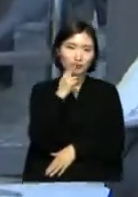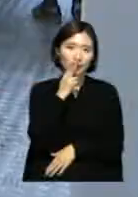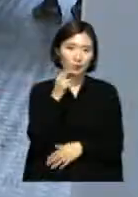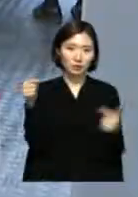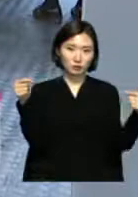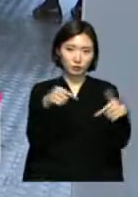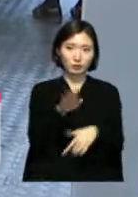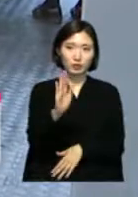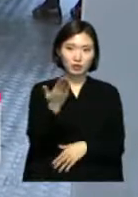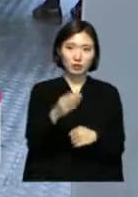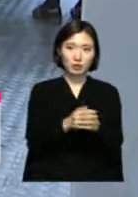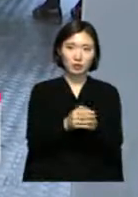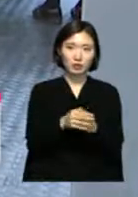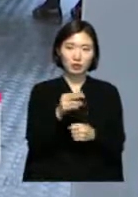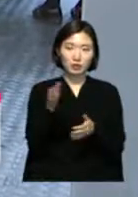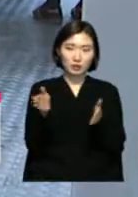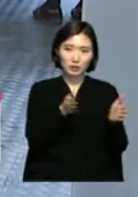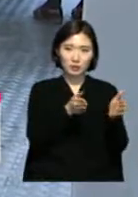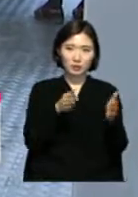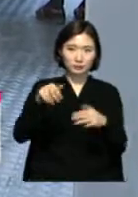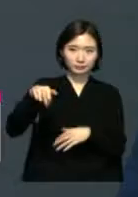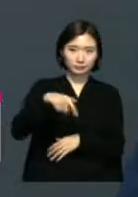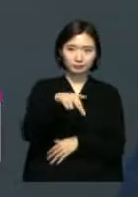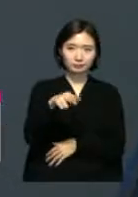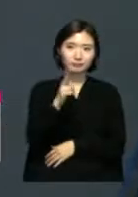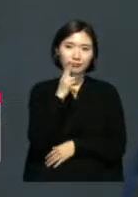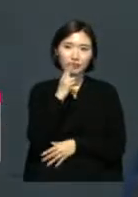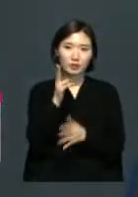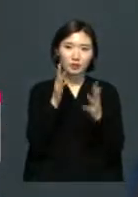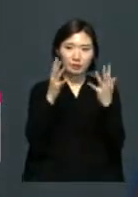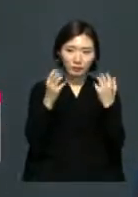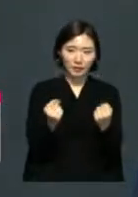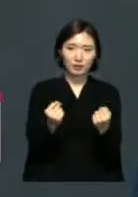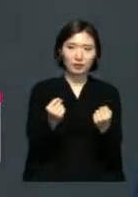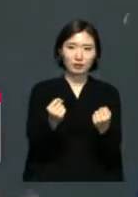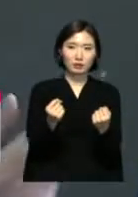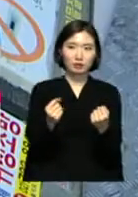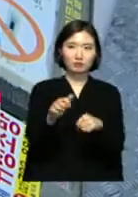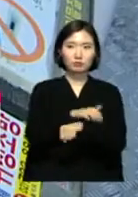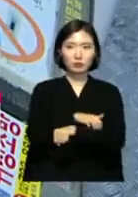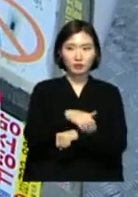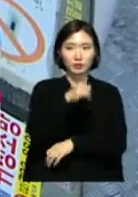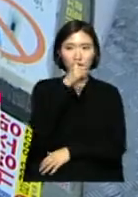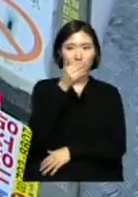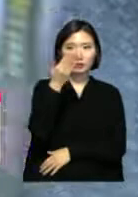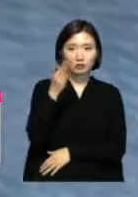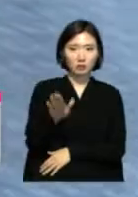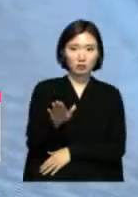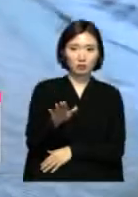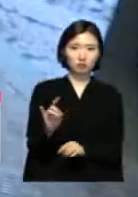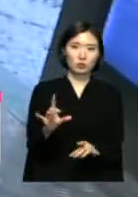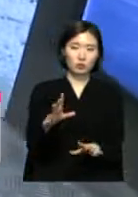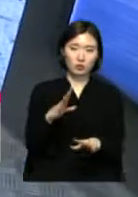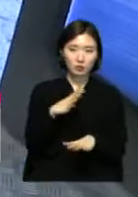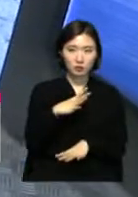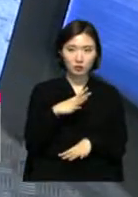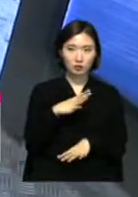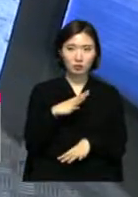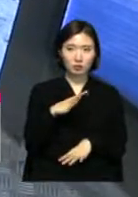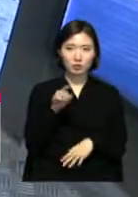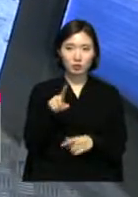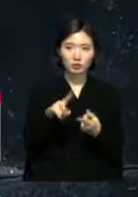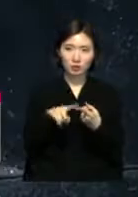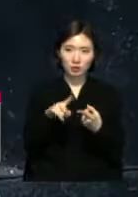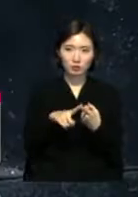최소화했습니다. 길거리에 담배 피는 사람들이 많아가지고 이렇게 좀 불편할 때 많은데 아까 되게 놀랐거든요. 있어 이런 게 있는 것